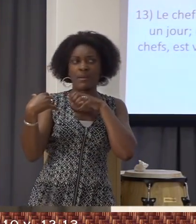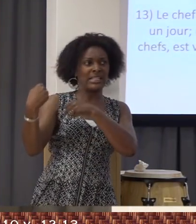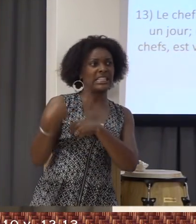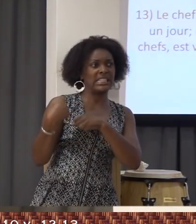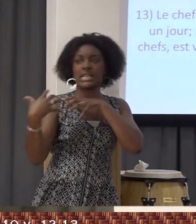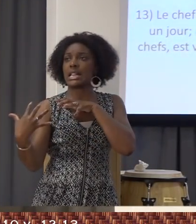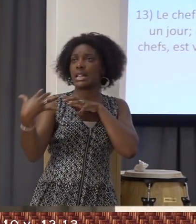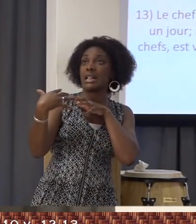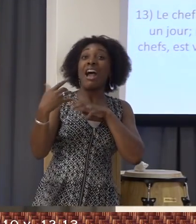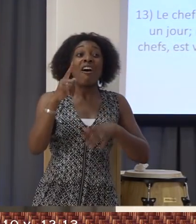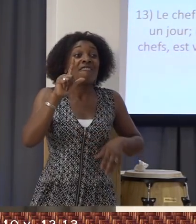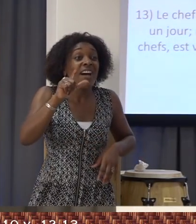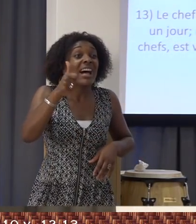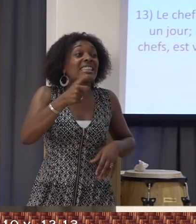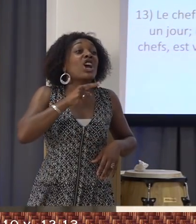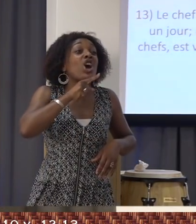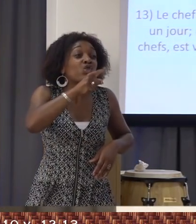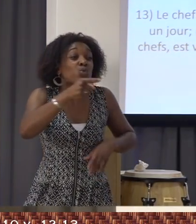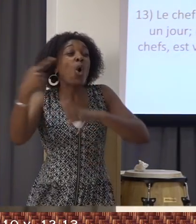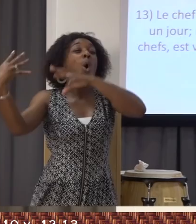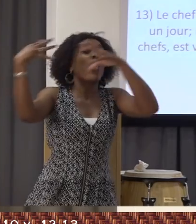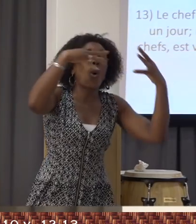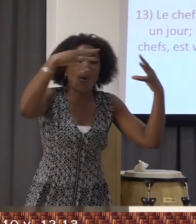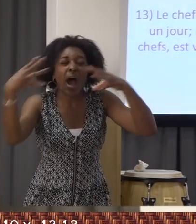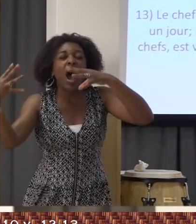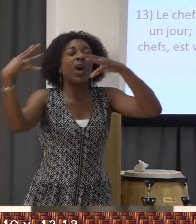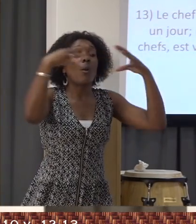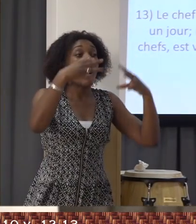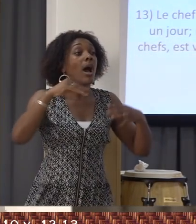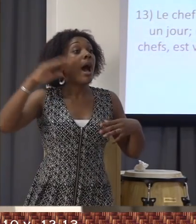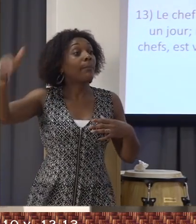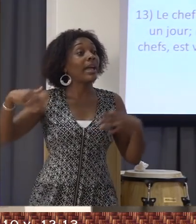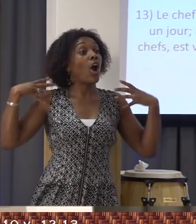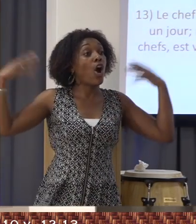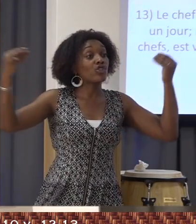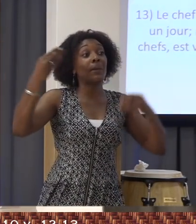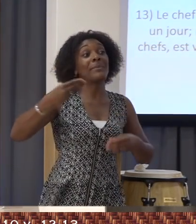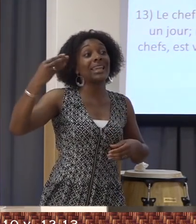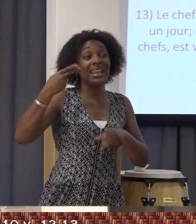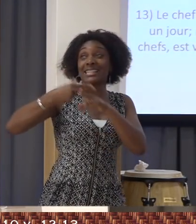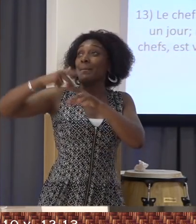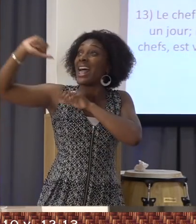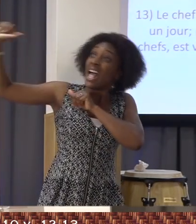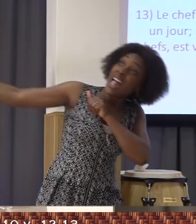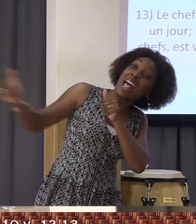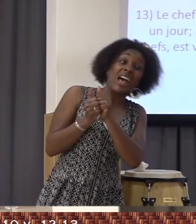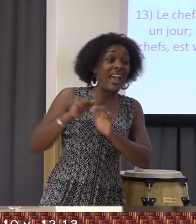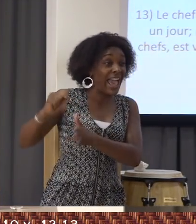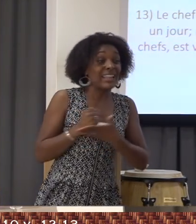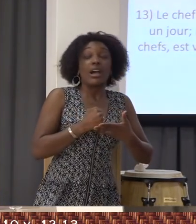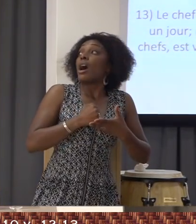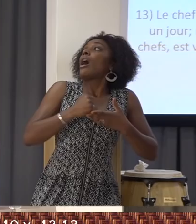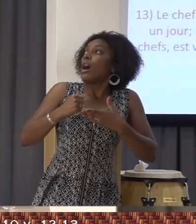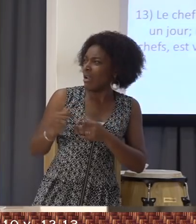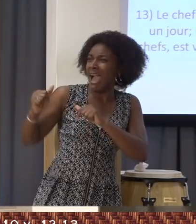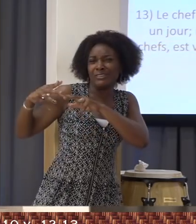21 jours. Et c'est l'archange Michael qui m'est venu en aide. Alléluia. Cette